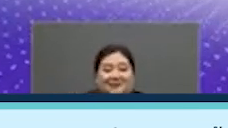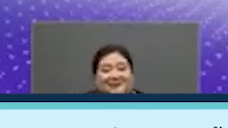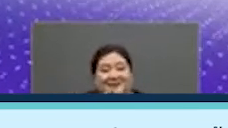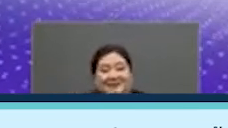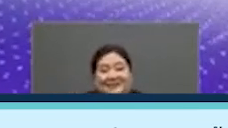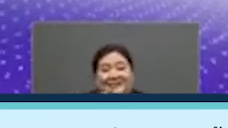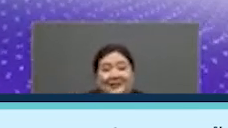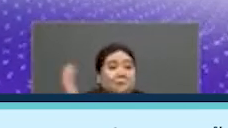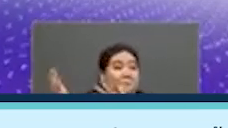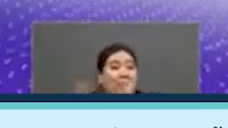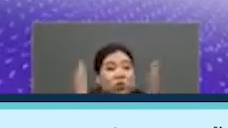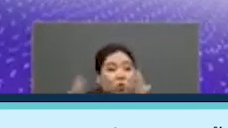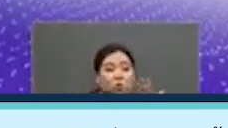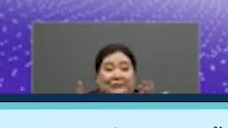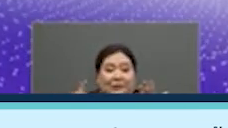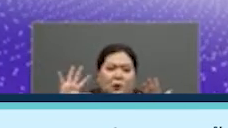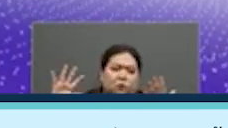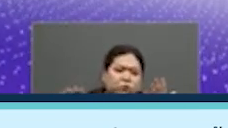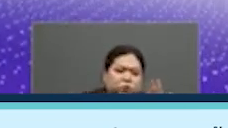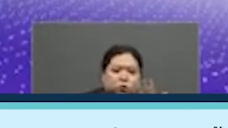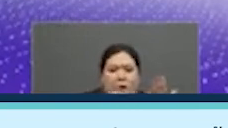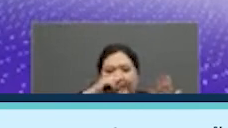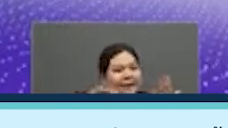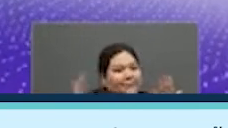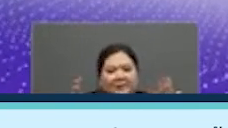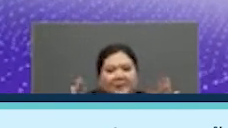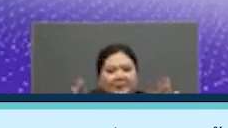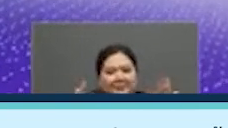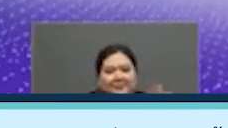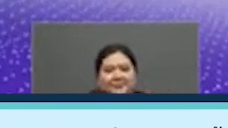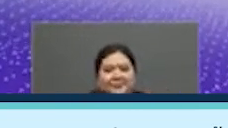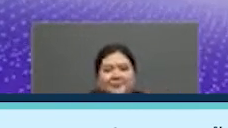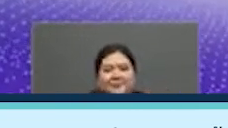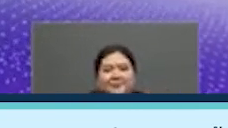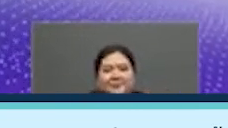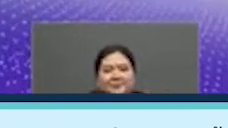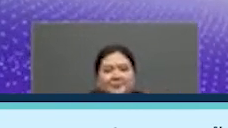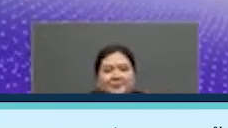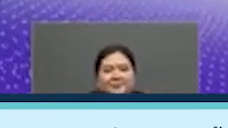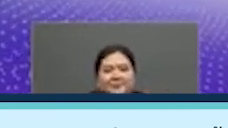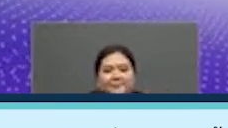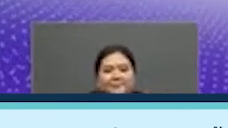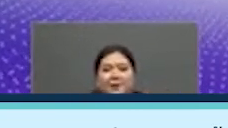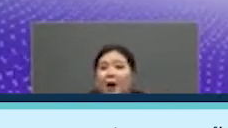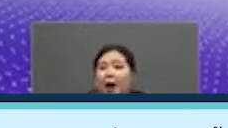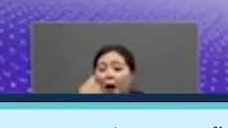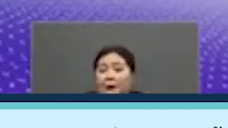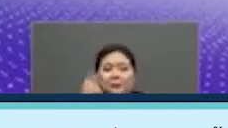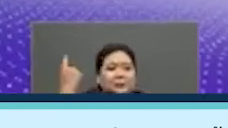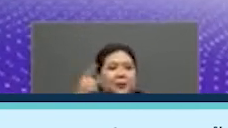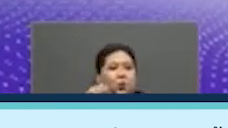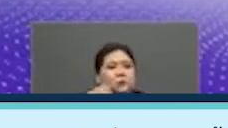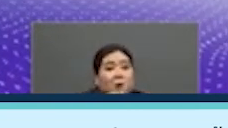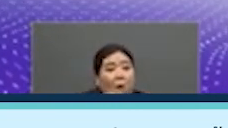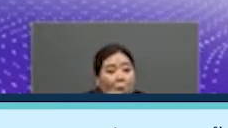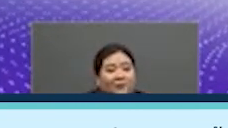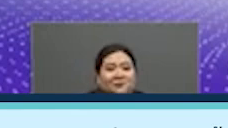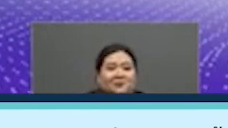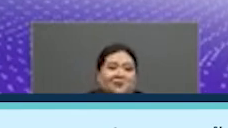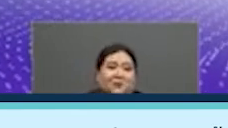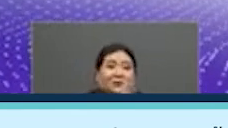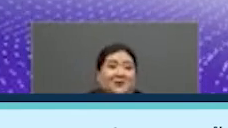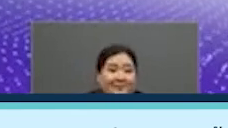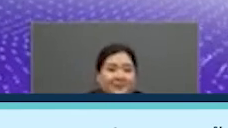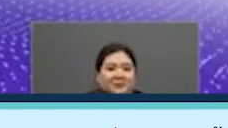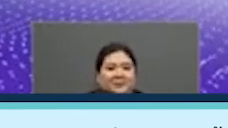แรงจนถึงวันที่ 3ตุลาคมนี้โดยจัดเจ้าหน้าที่ติดตามสถานการณ์อย่างใกล้ชิดประสานองค์กรปกครองส่วนท้องถิ่นและแจ้งเตือนประชา